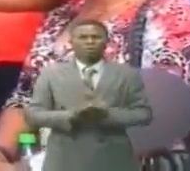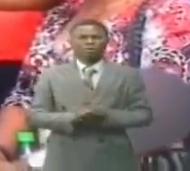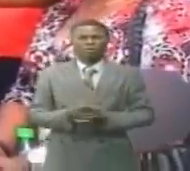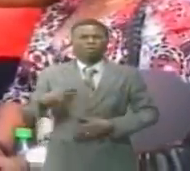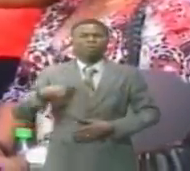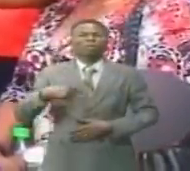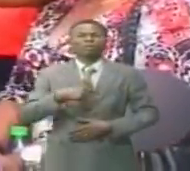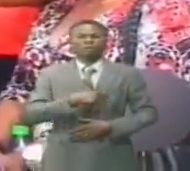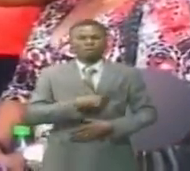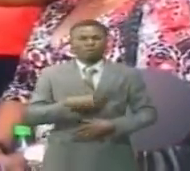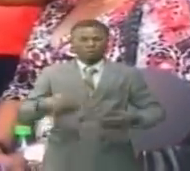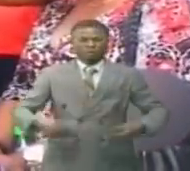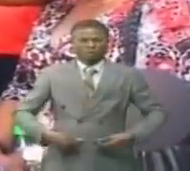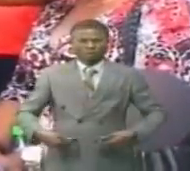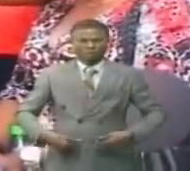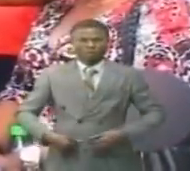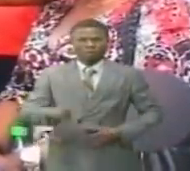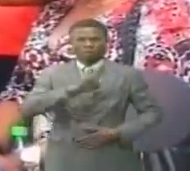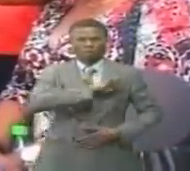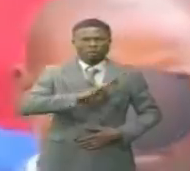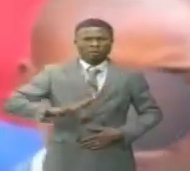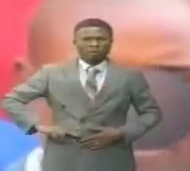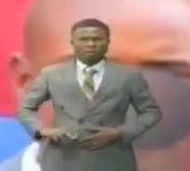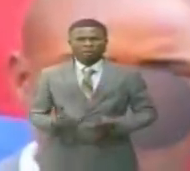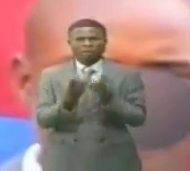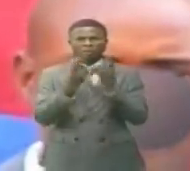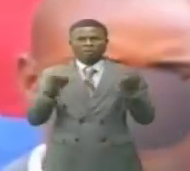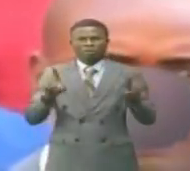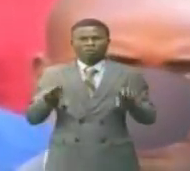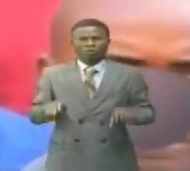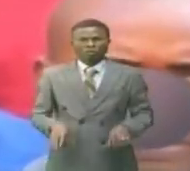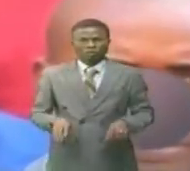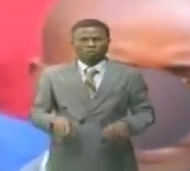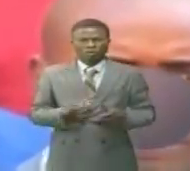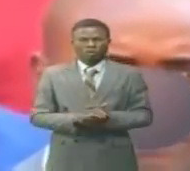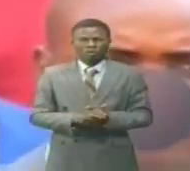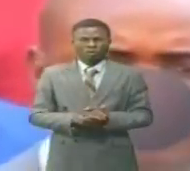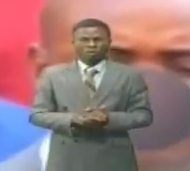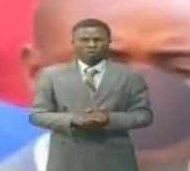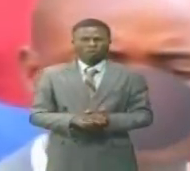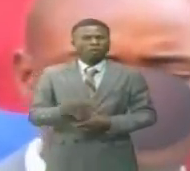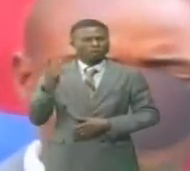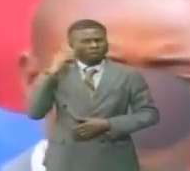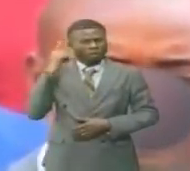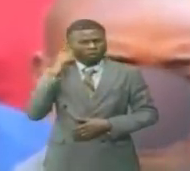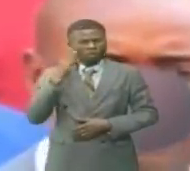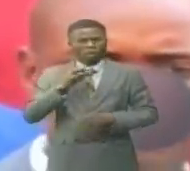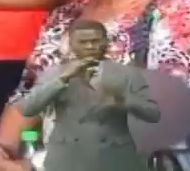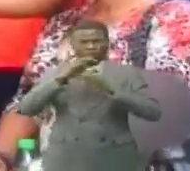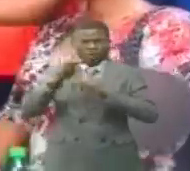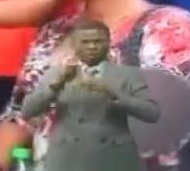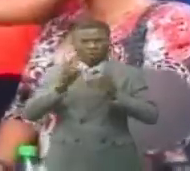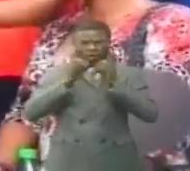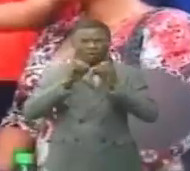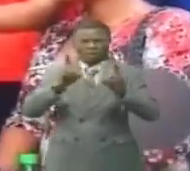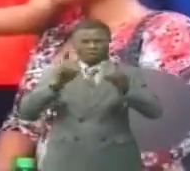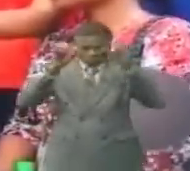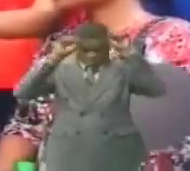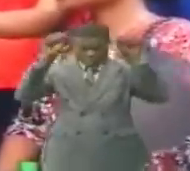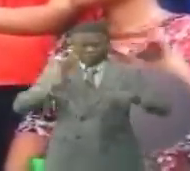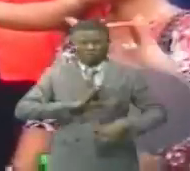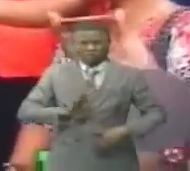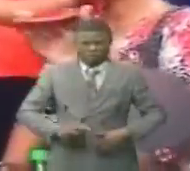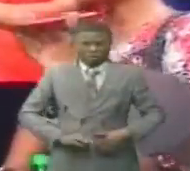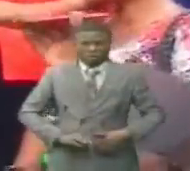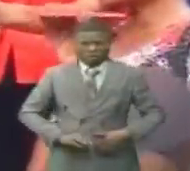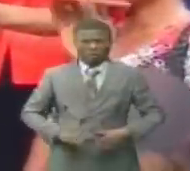nous, jeunesse de la République démocratique du Congo, ayant suivi l'appel de son Excellence, Monsieur le Président de la République, avec